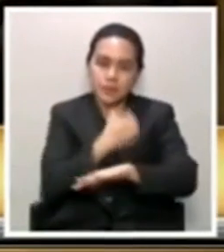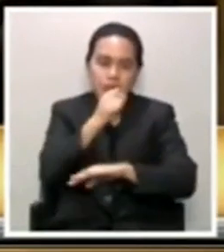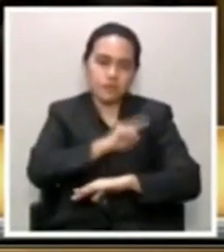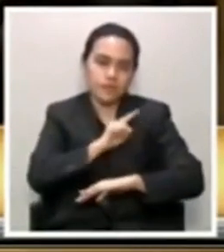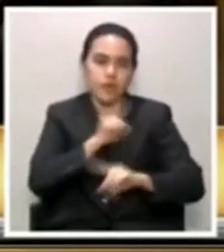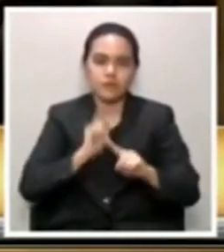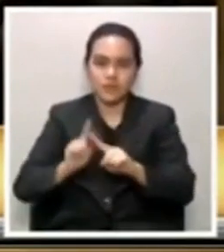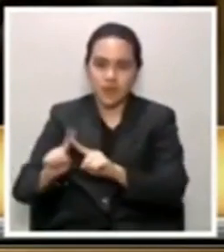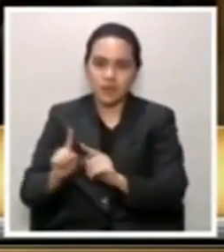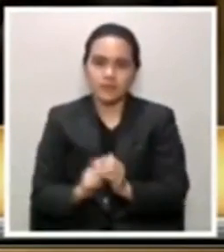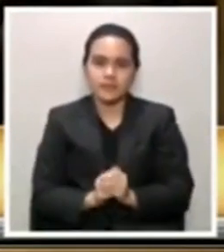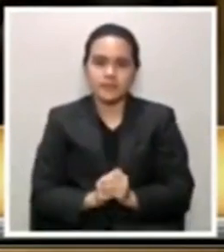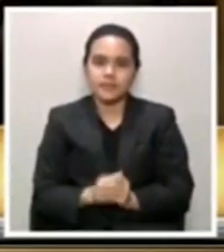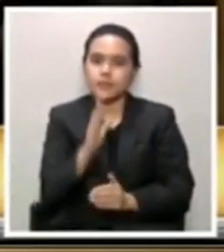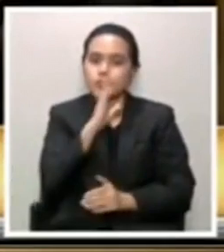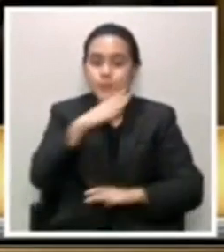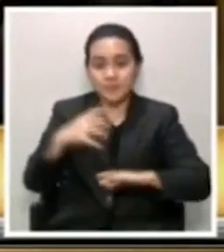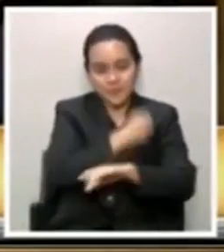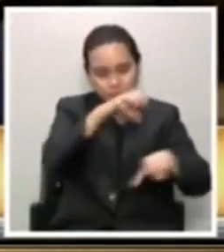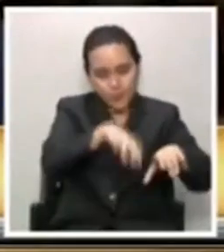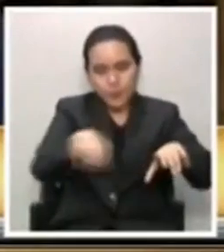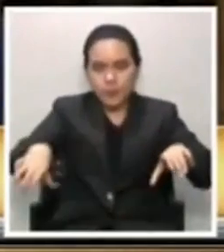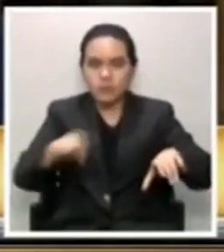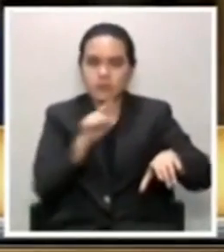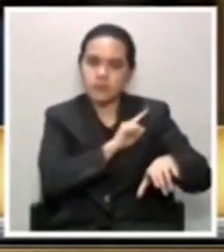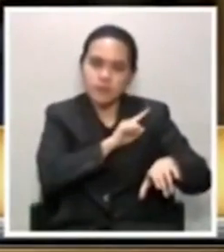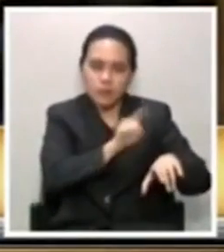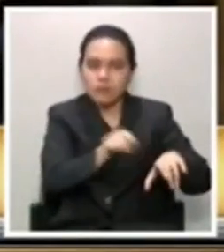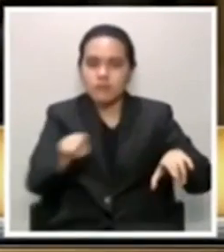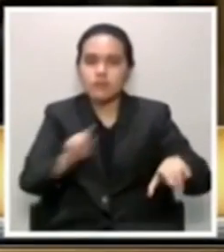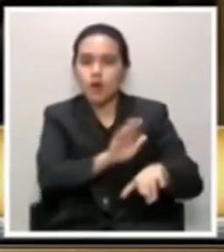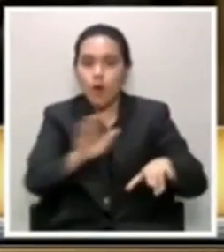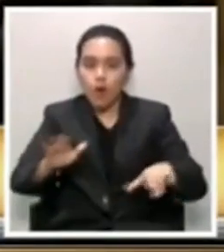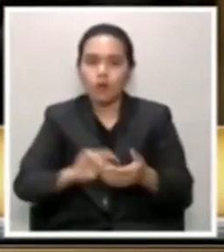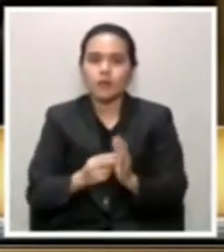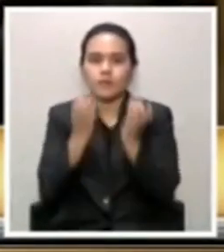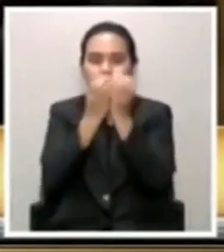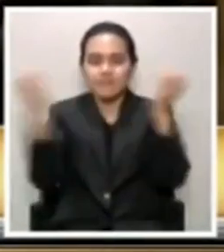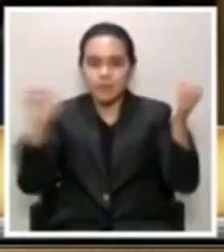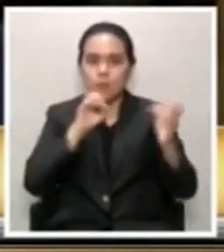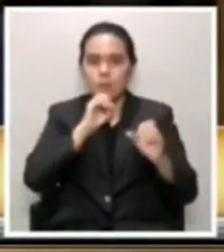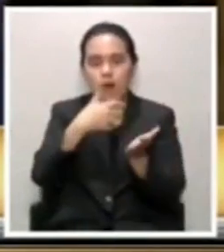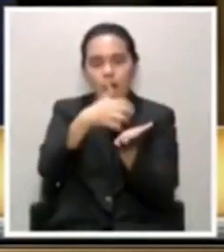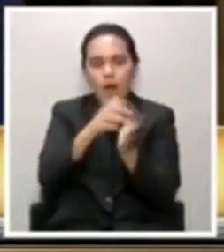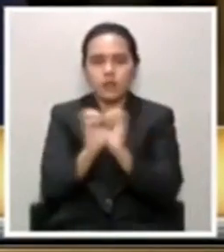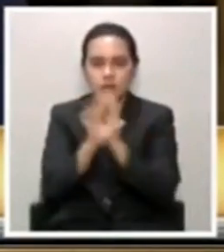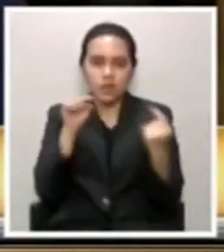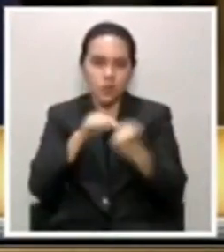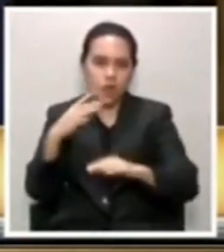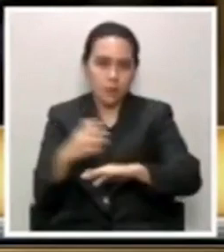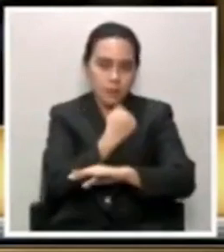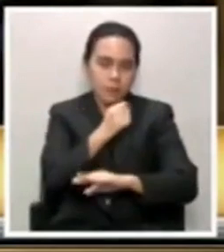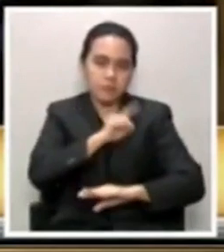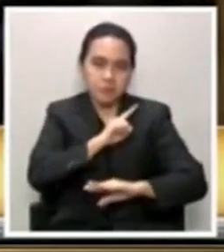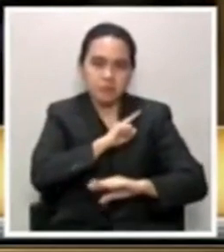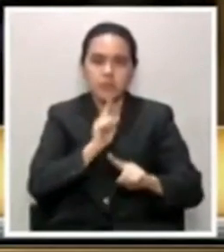เวลาเราพูดถึงอำนาจหน้าที่ของสถาบันการเมืองนั่นหมายความว่ารัฐธรรมนูญเป็นทั้งที่มาของอำนาจของพวกเราและก็เป็นข้อจำกัด ของ